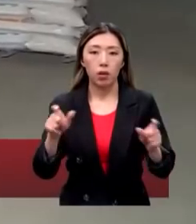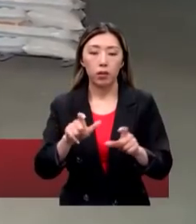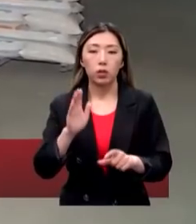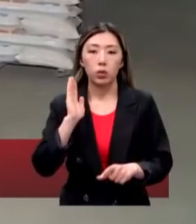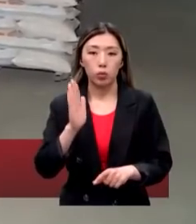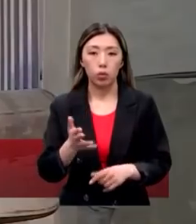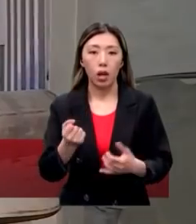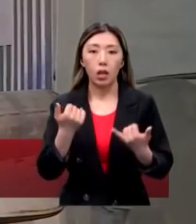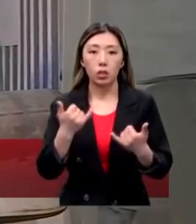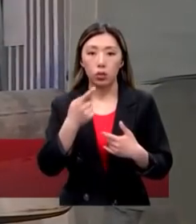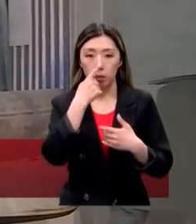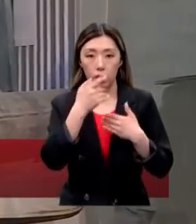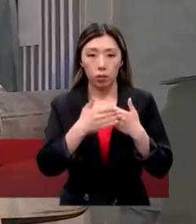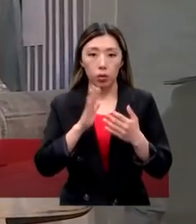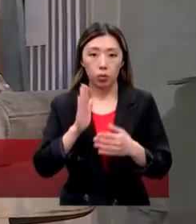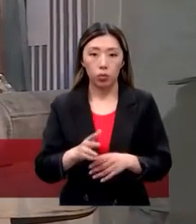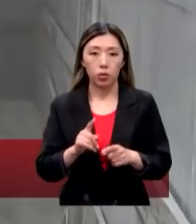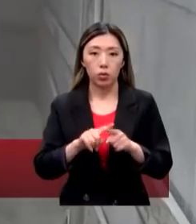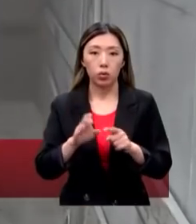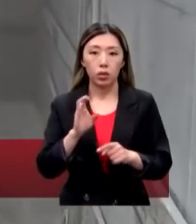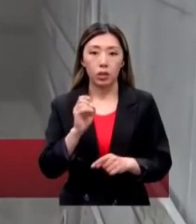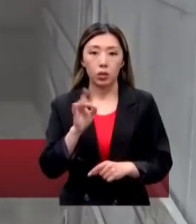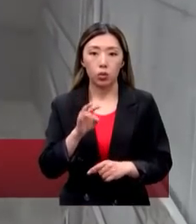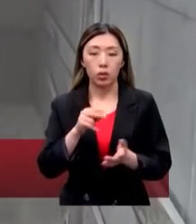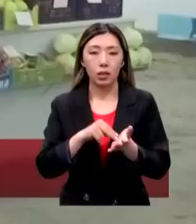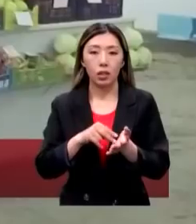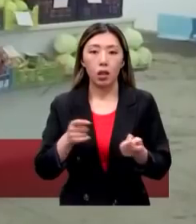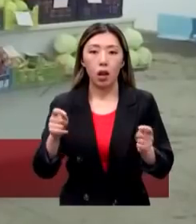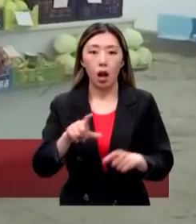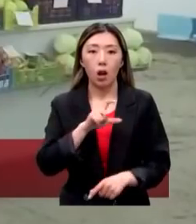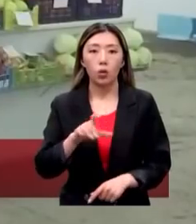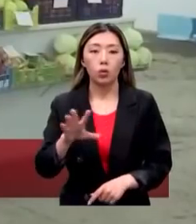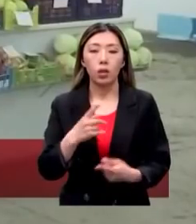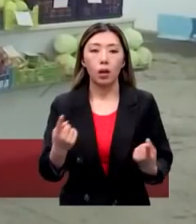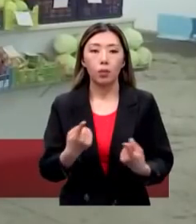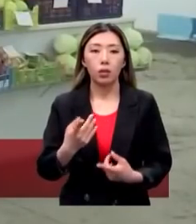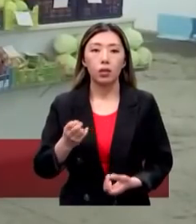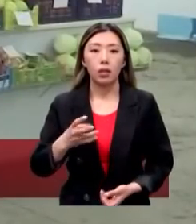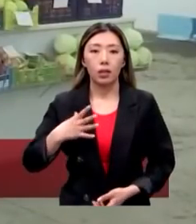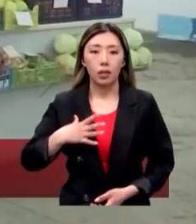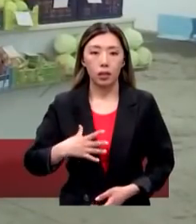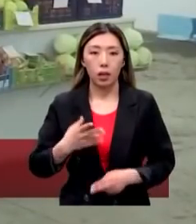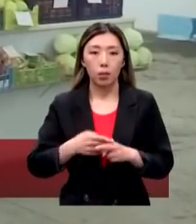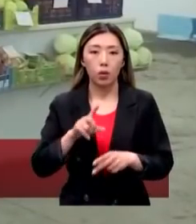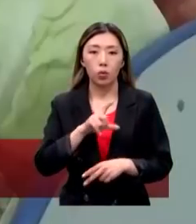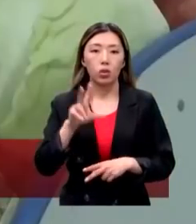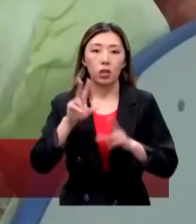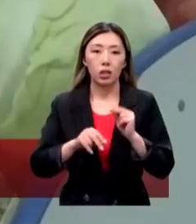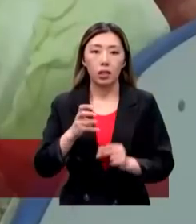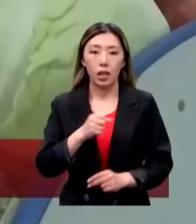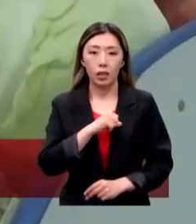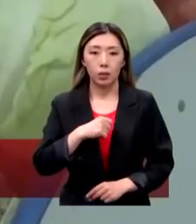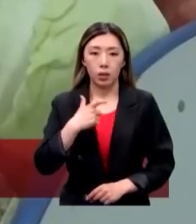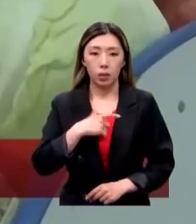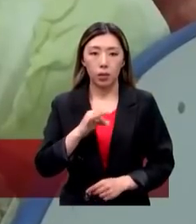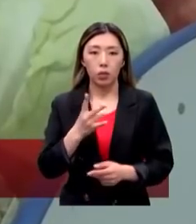А сейчас еще и приближается сезонный пик роста. Что же остается простому населению? Экономисты, например, советуют надеяться на себя и делать